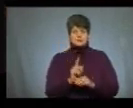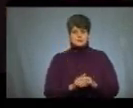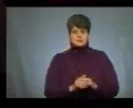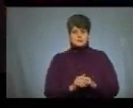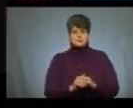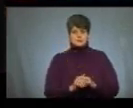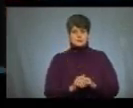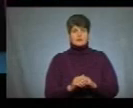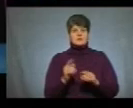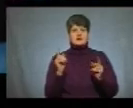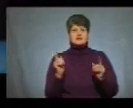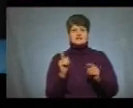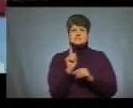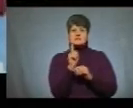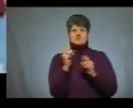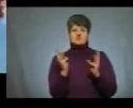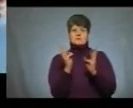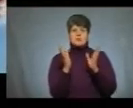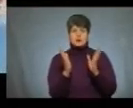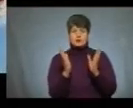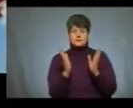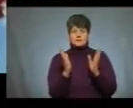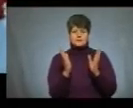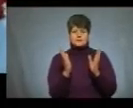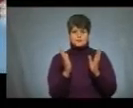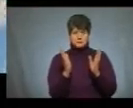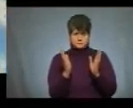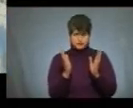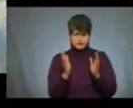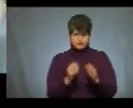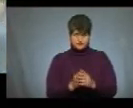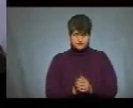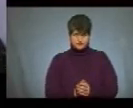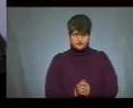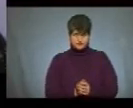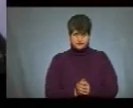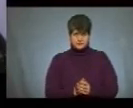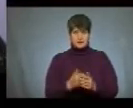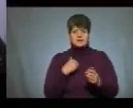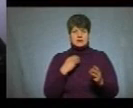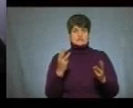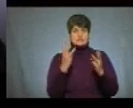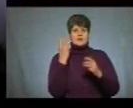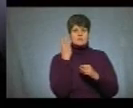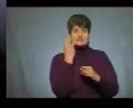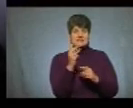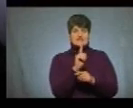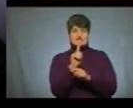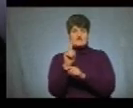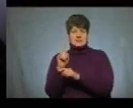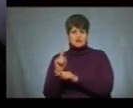свічку ми запалюємо Ми запалюємо три свічки,